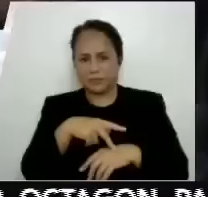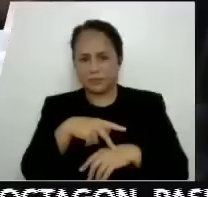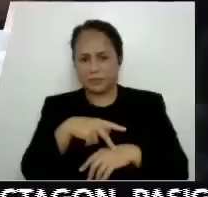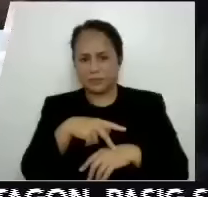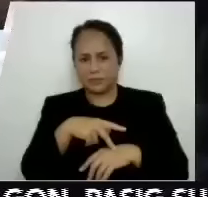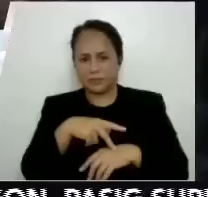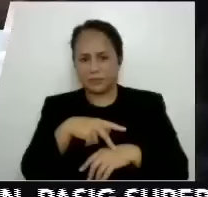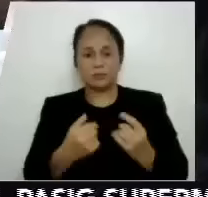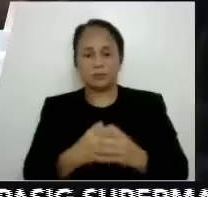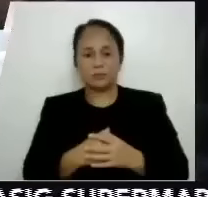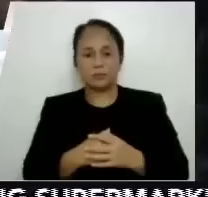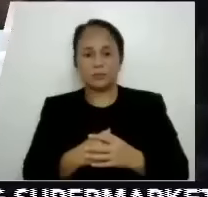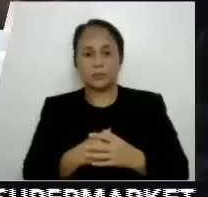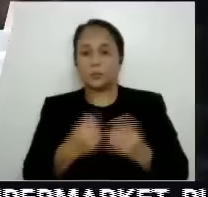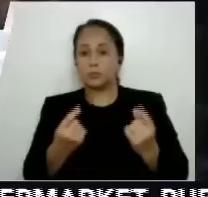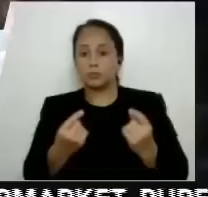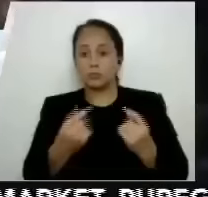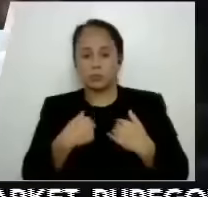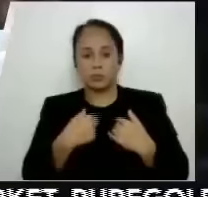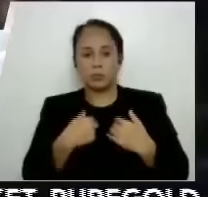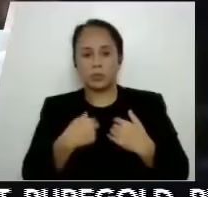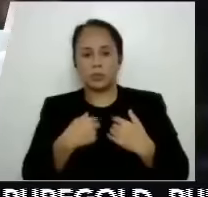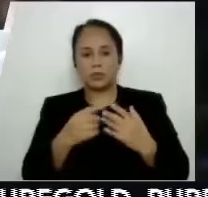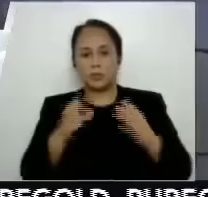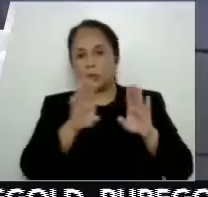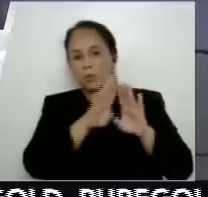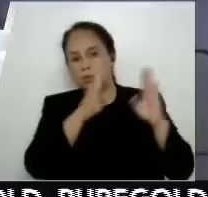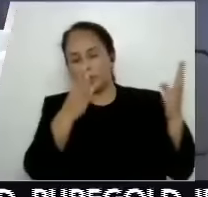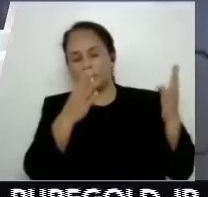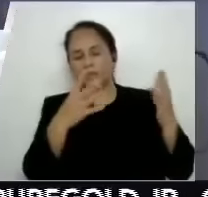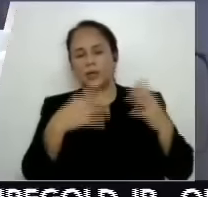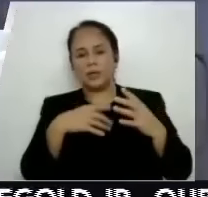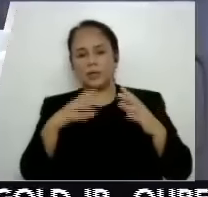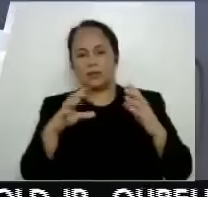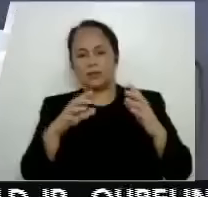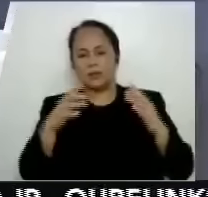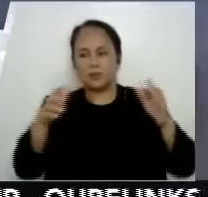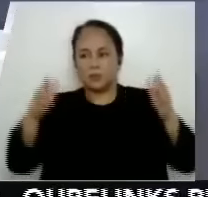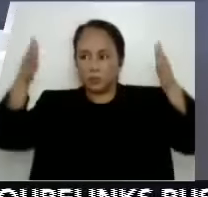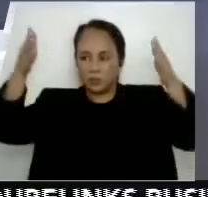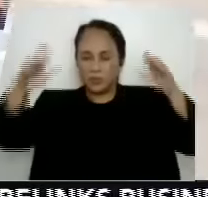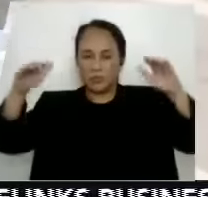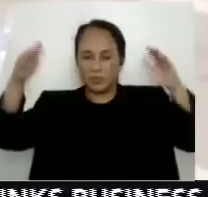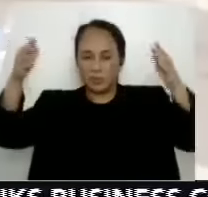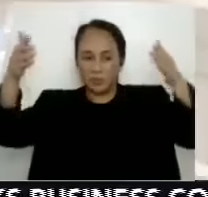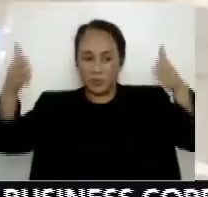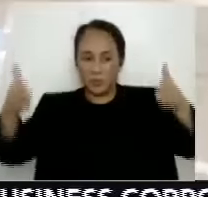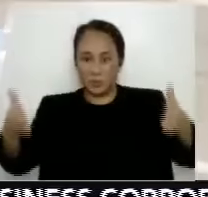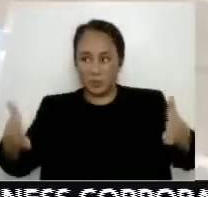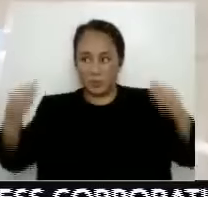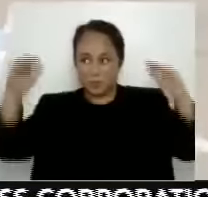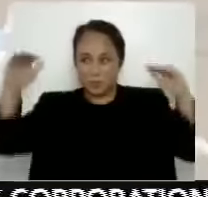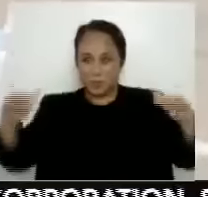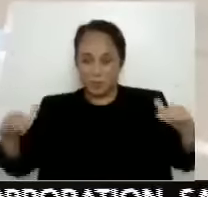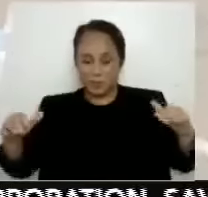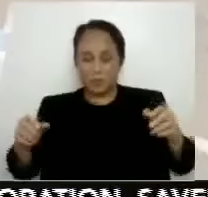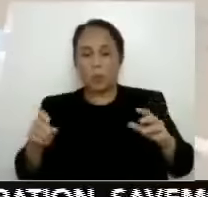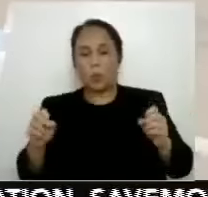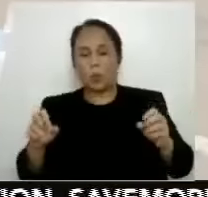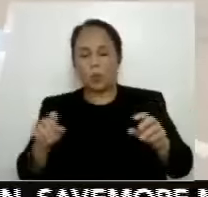muna aking sasakyan by opening the windows ko doors Kaya Ngayong